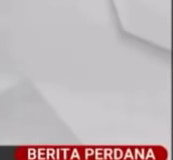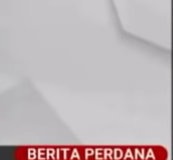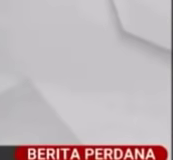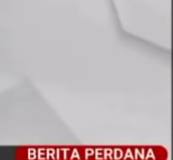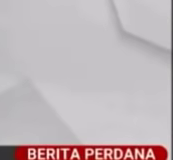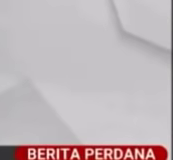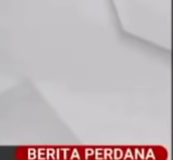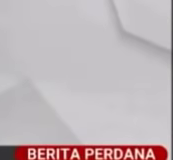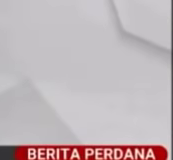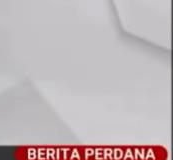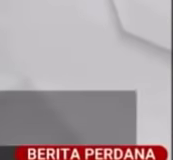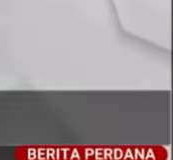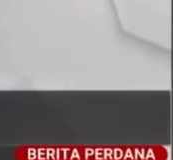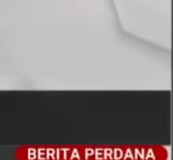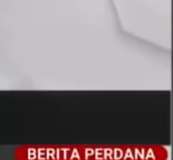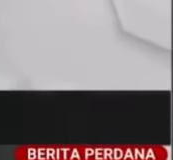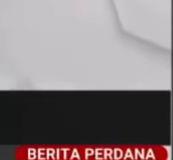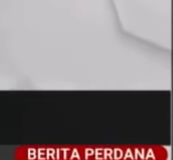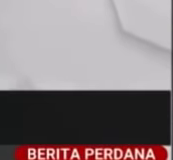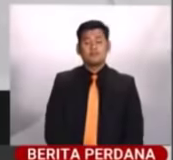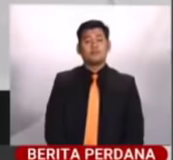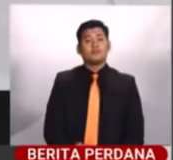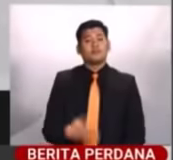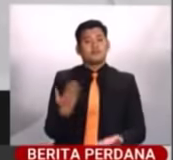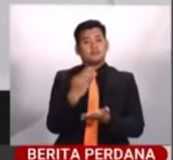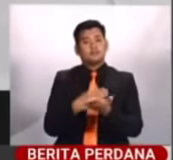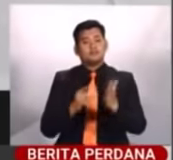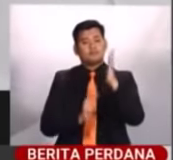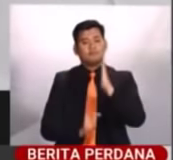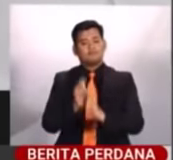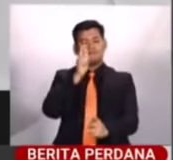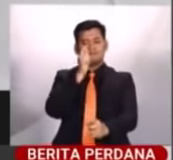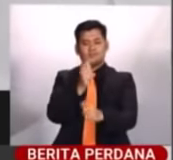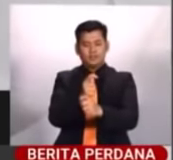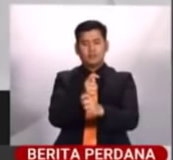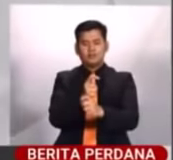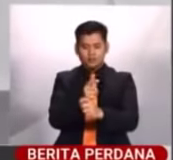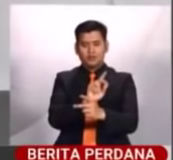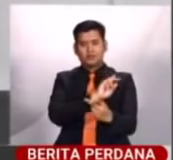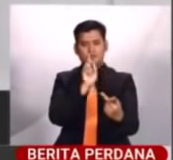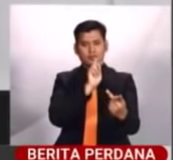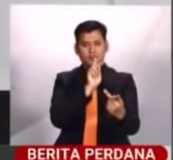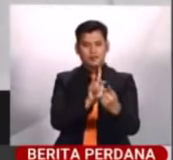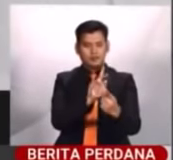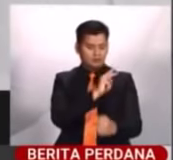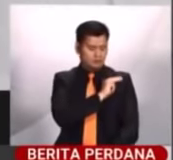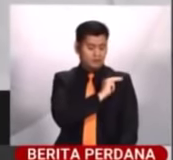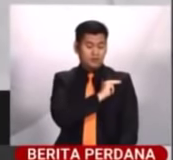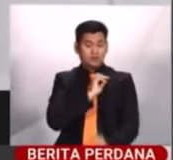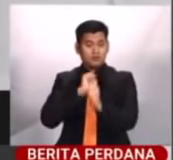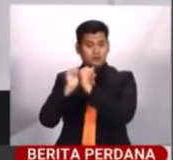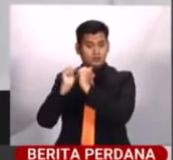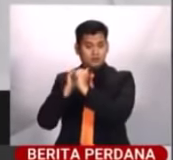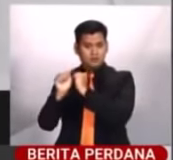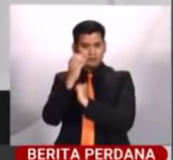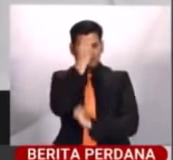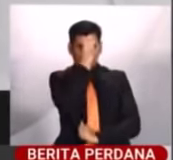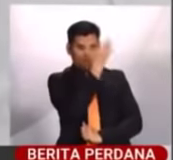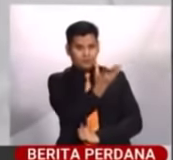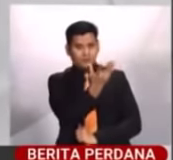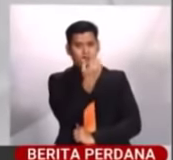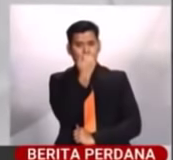Assalamualaikum, terima kasih Mac dan Faris. Kos yang tinggi tetap berbaloi. Menteri Belia dan Sukan Syed Saddiq Syed Abdul Rahman